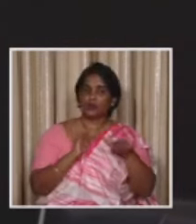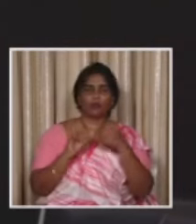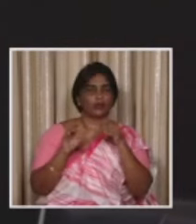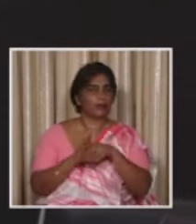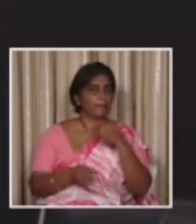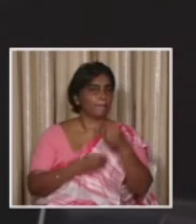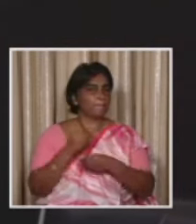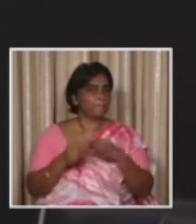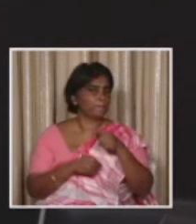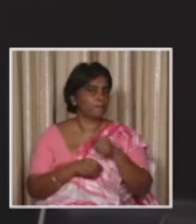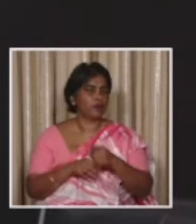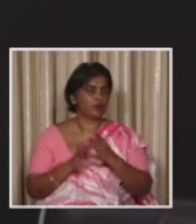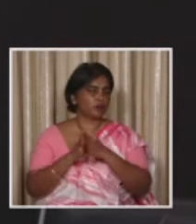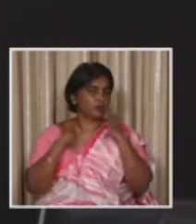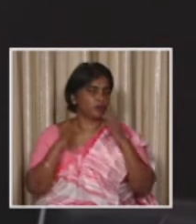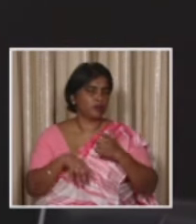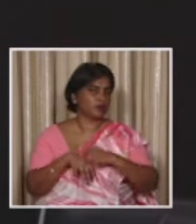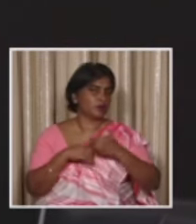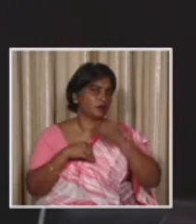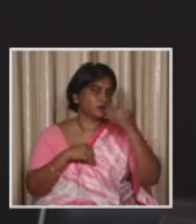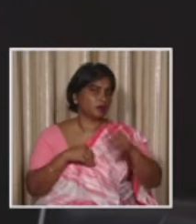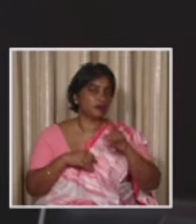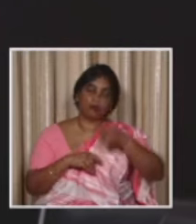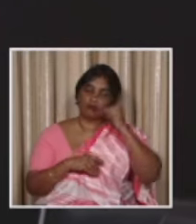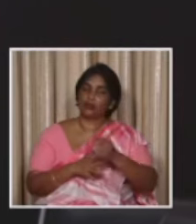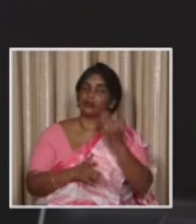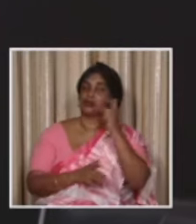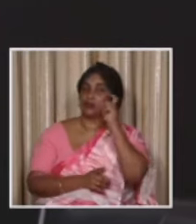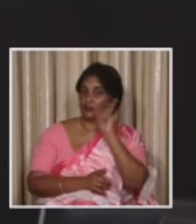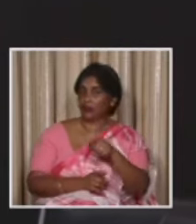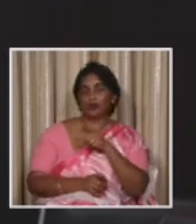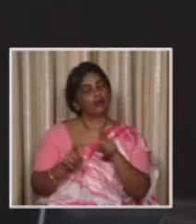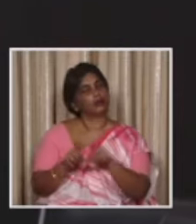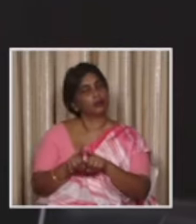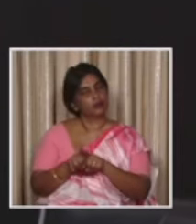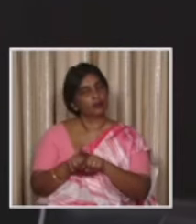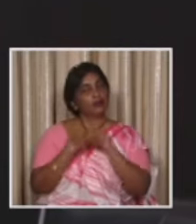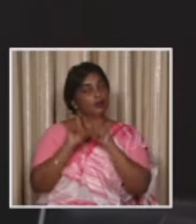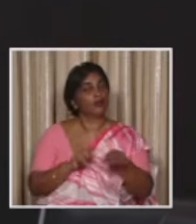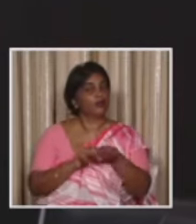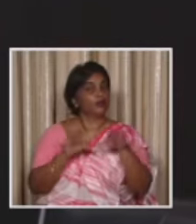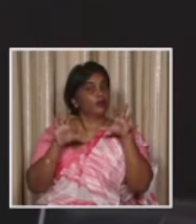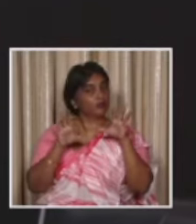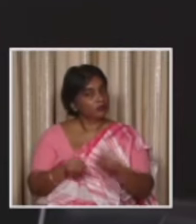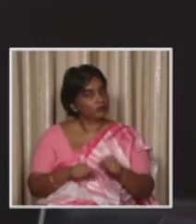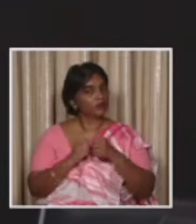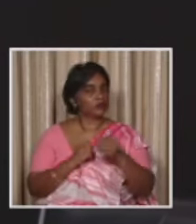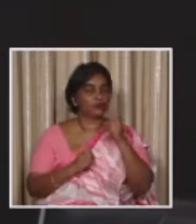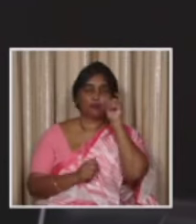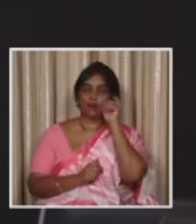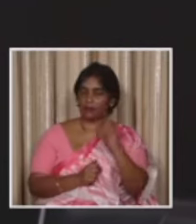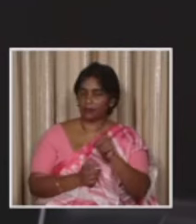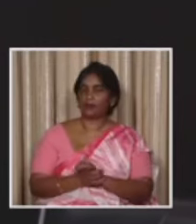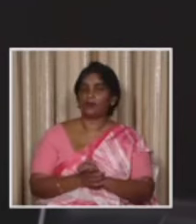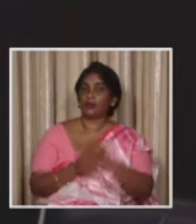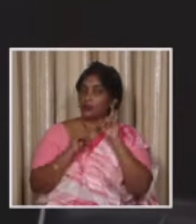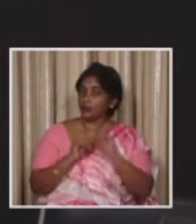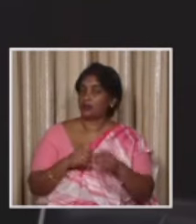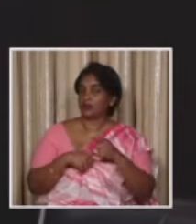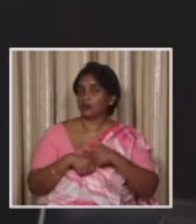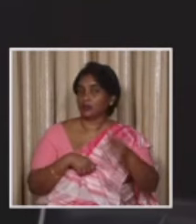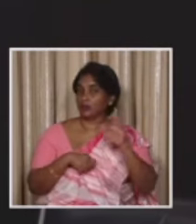ආයෝජනය කරන්නේ ඒ කොච්චර කාලයකටද කියන එක අනිවාර්ය බලනවා. ඒ වගේම ඒ ඉඩම හිමිකාරිත්වය අය බලනවා. එවැනි